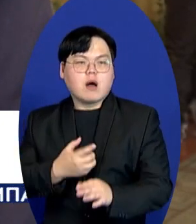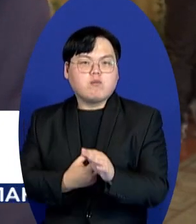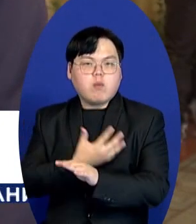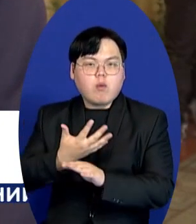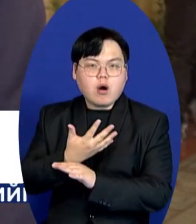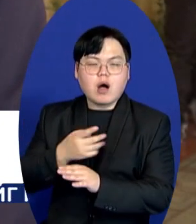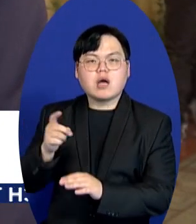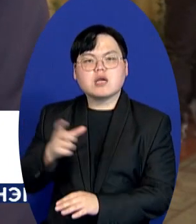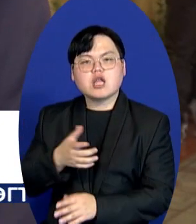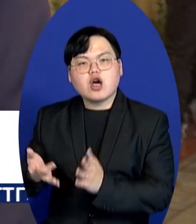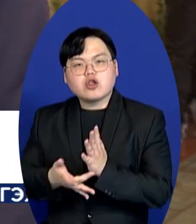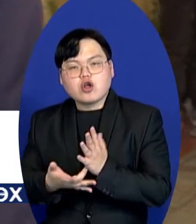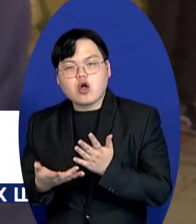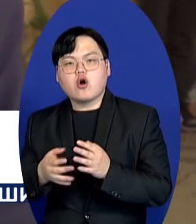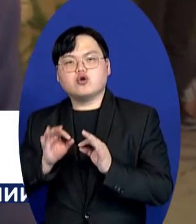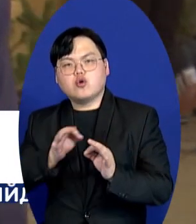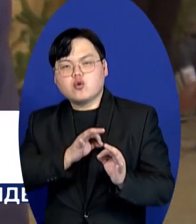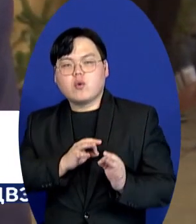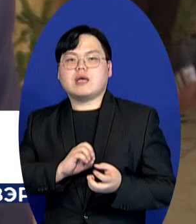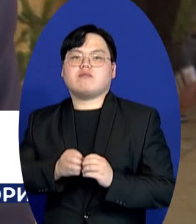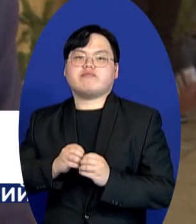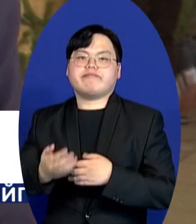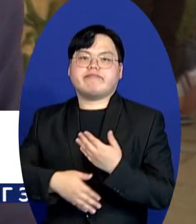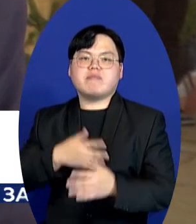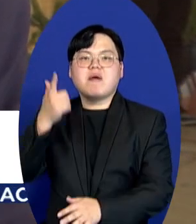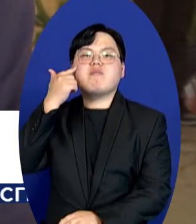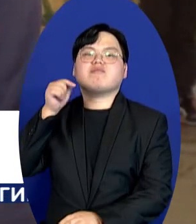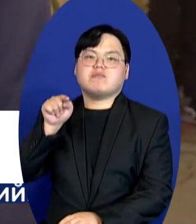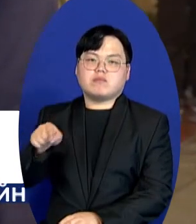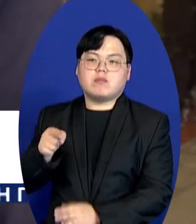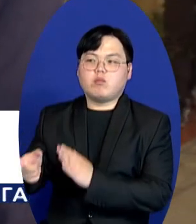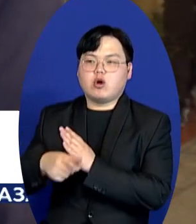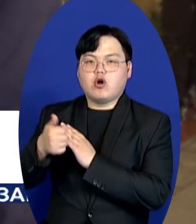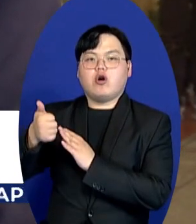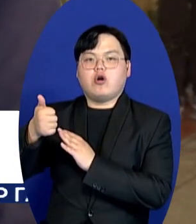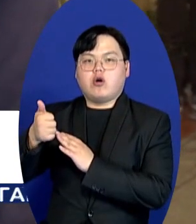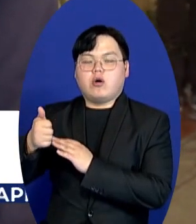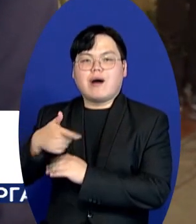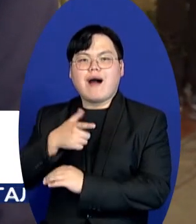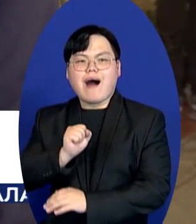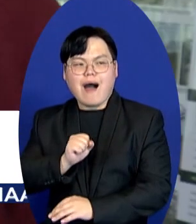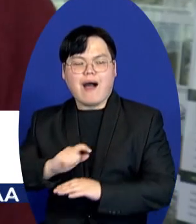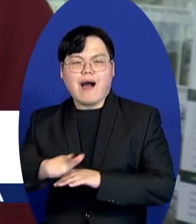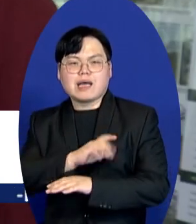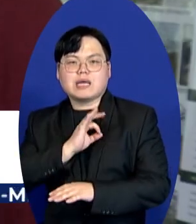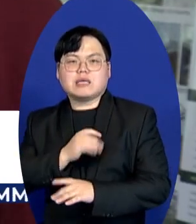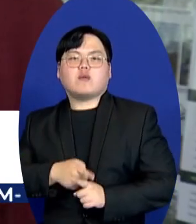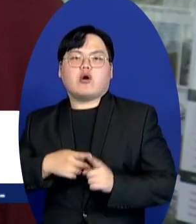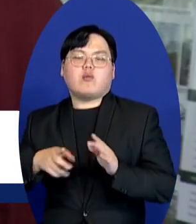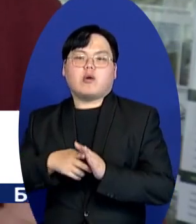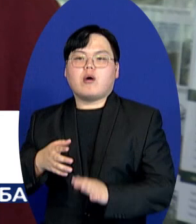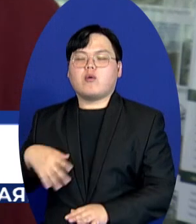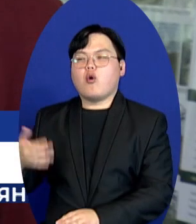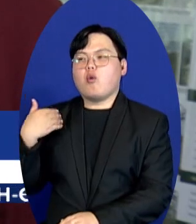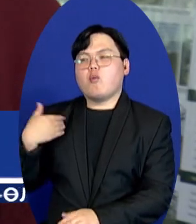хэдийд технологийн ажил явагдах уу гэдгээ хийгддэг. Тэгэд энэ мэрэгжилтэй болсон хүчний үр дүнд нөгөө гаагийн ашиг нэмэгддэг. Тухайн үед төгсөж хахад бол